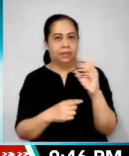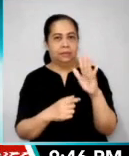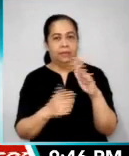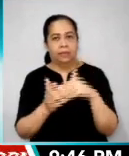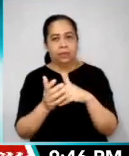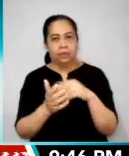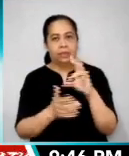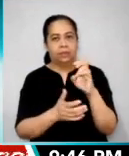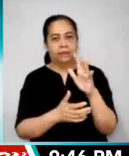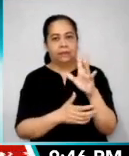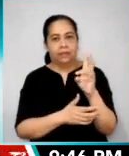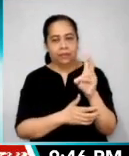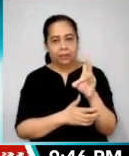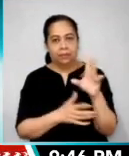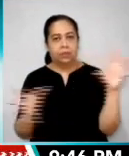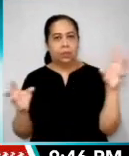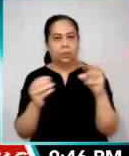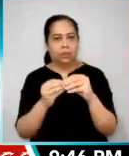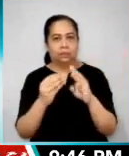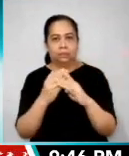705,757 ang total recoveries.